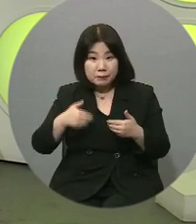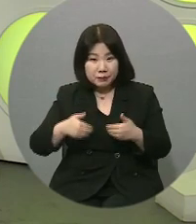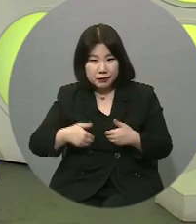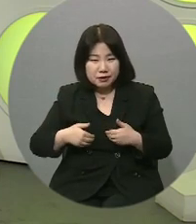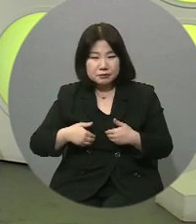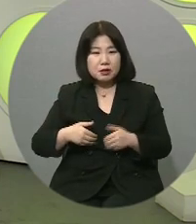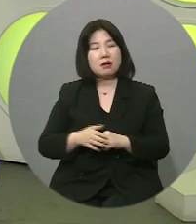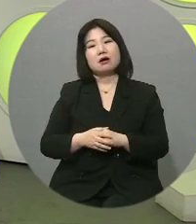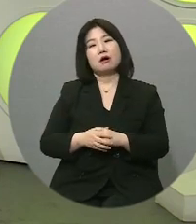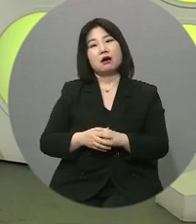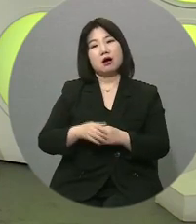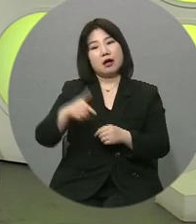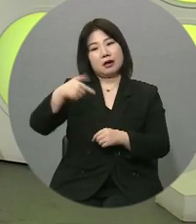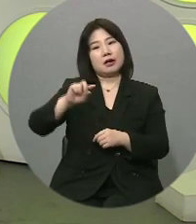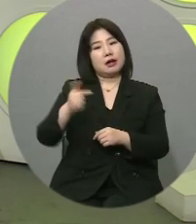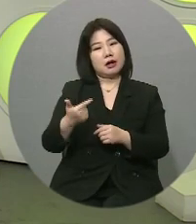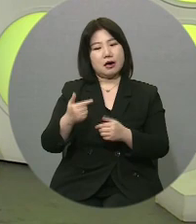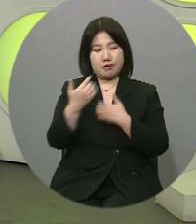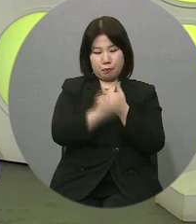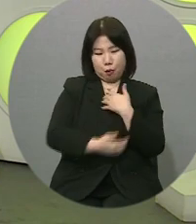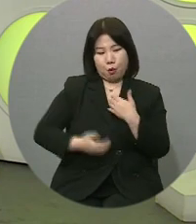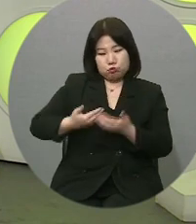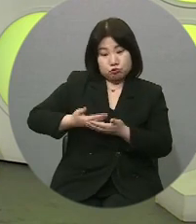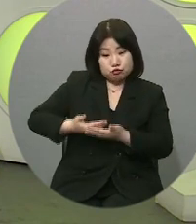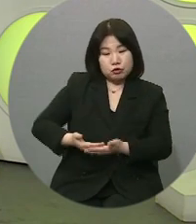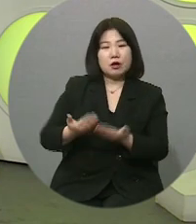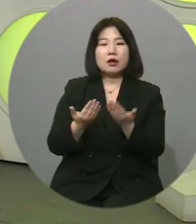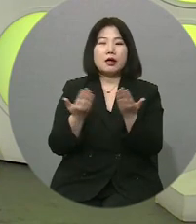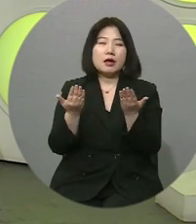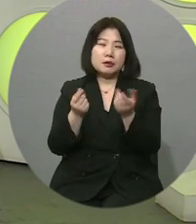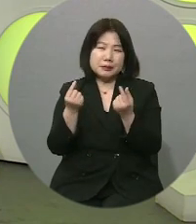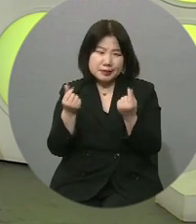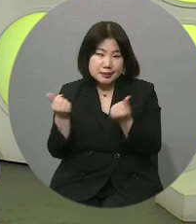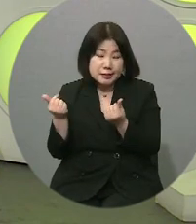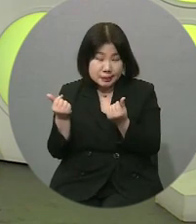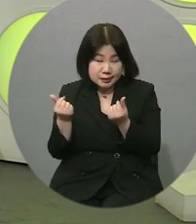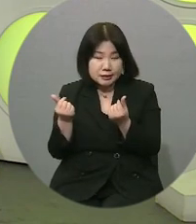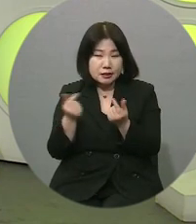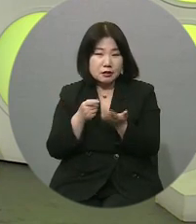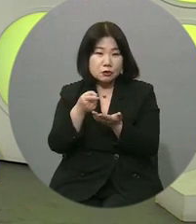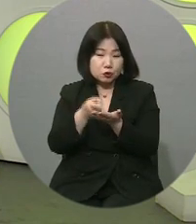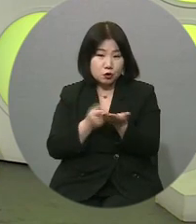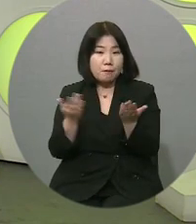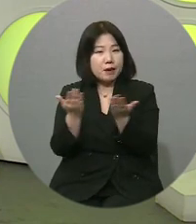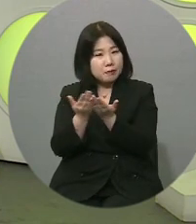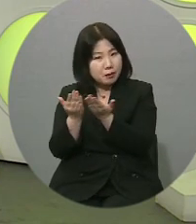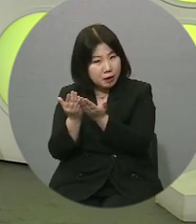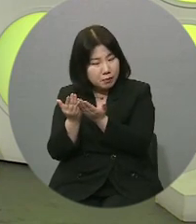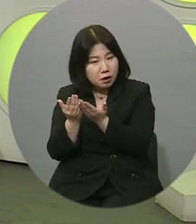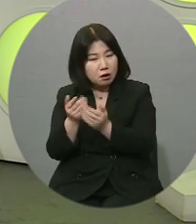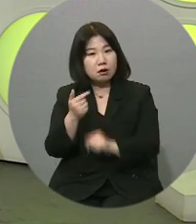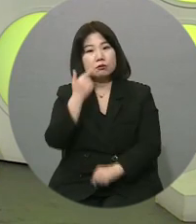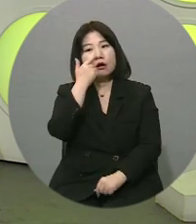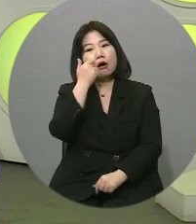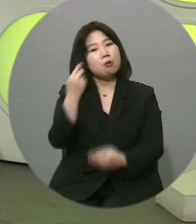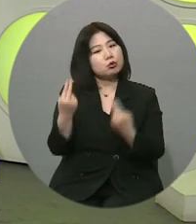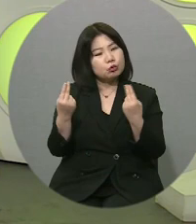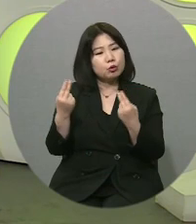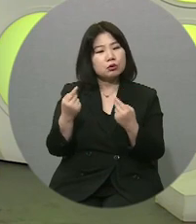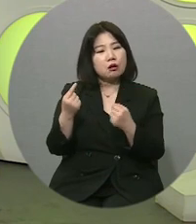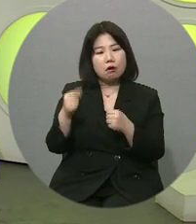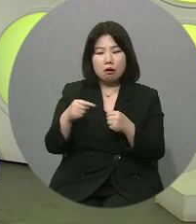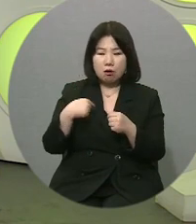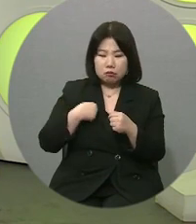수술의 경우 체중이 엇비슷한 사람끼리 시행하는 게 일반적이어서 아버지보다